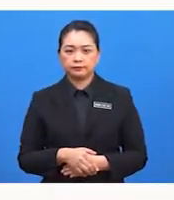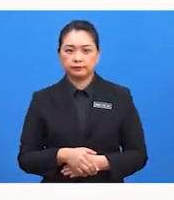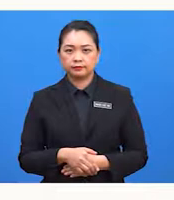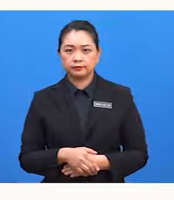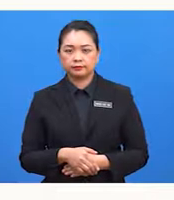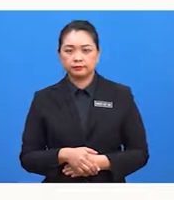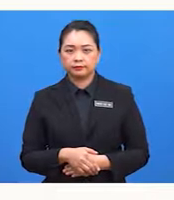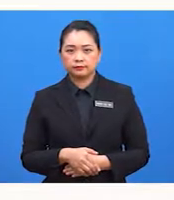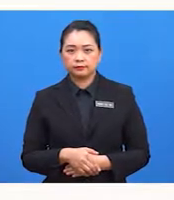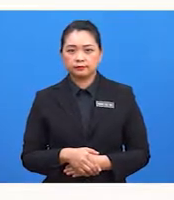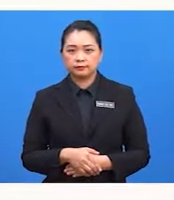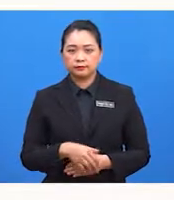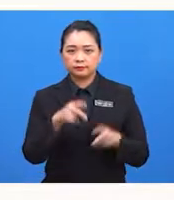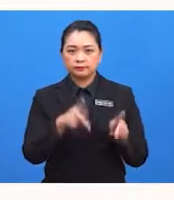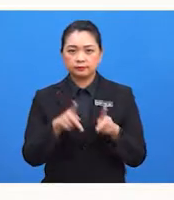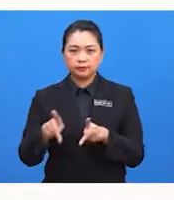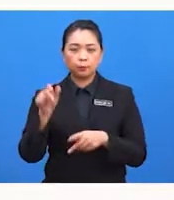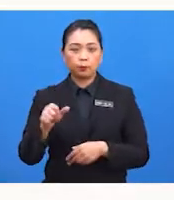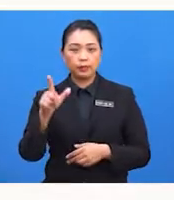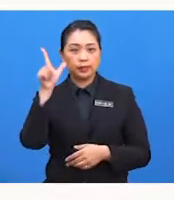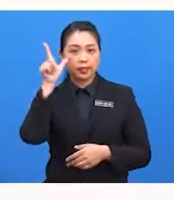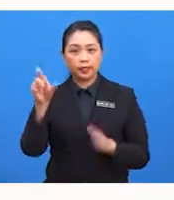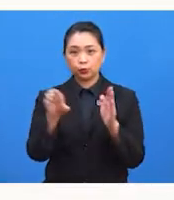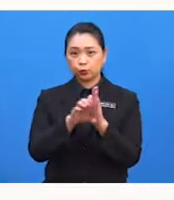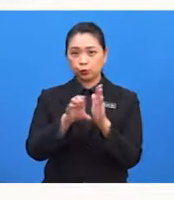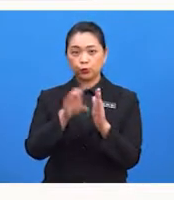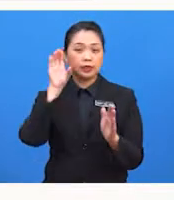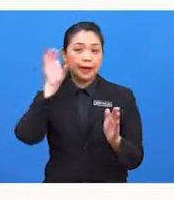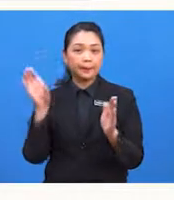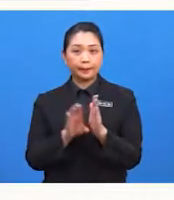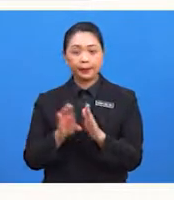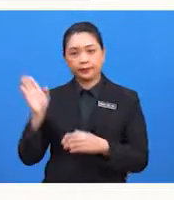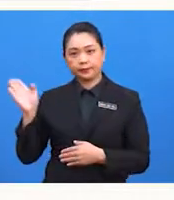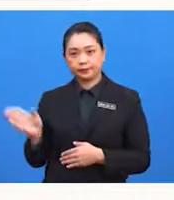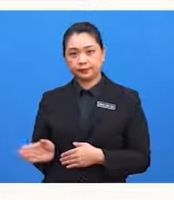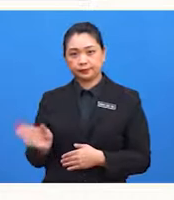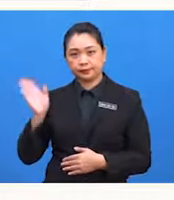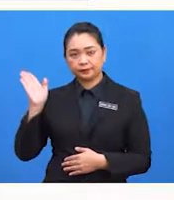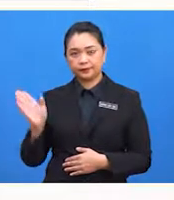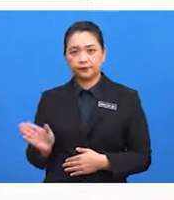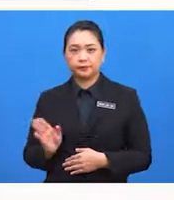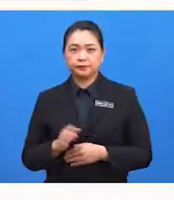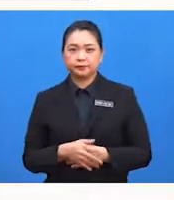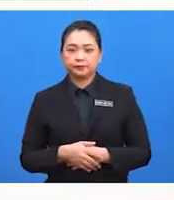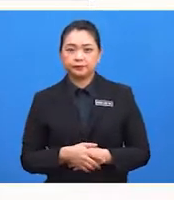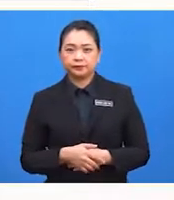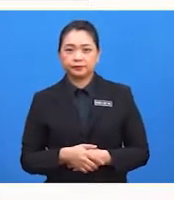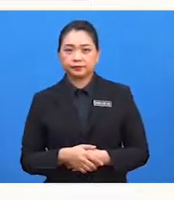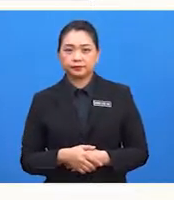Para pelajar boleh melihat contoh gambar yang dipaparkan pada skrin TV anda.